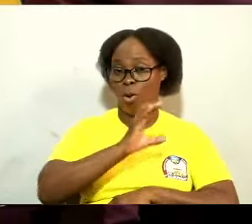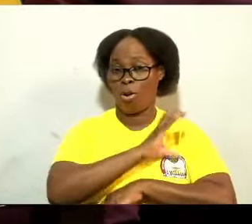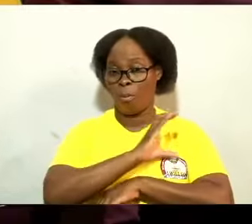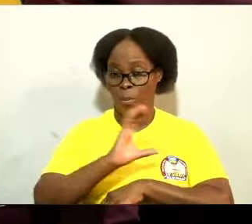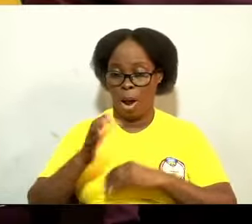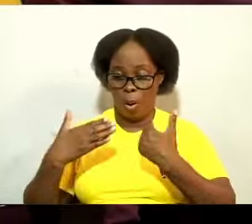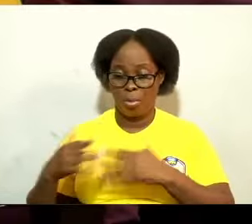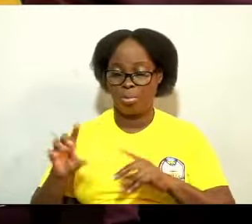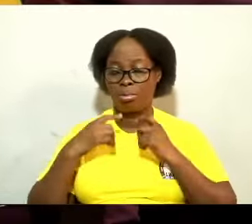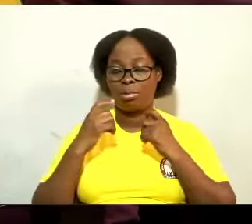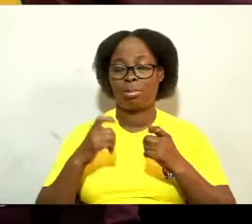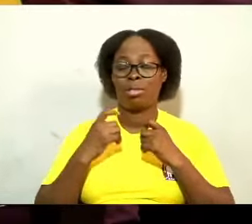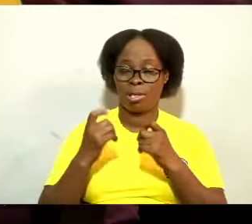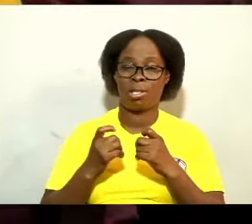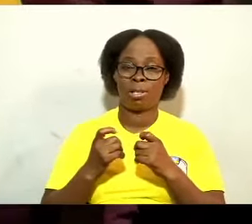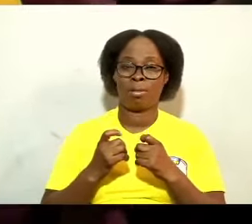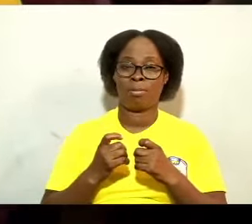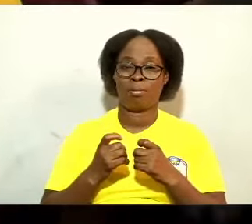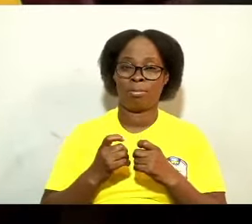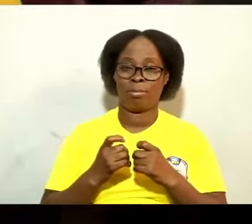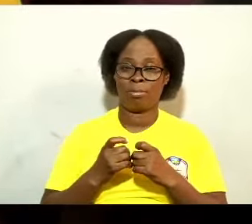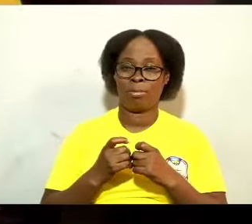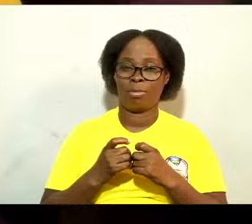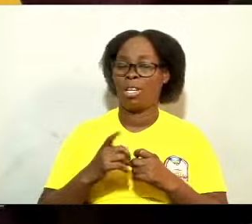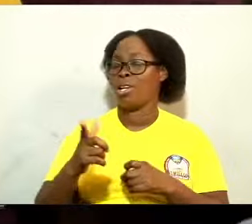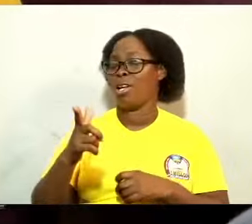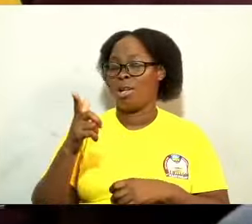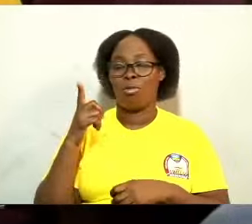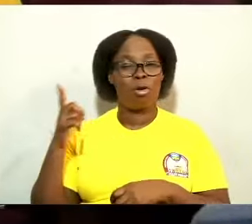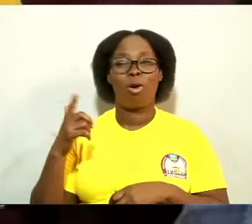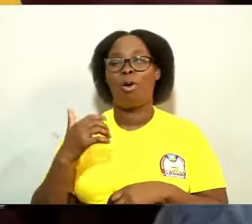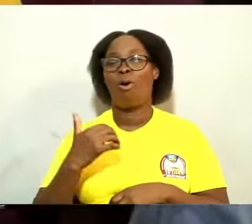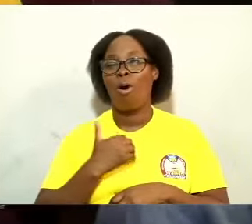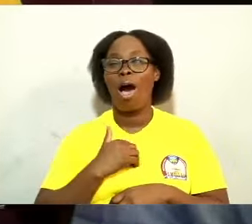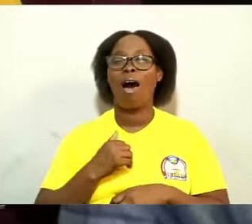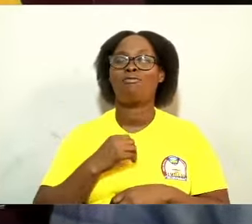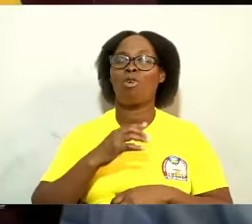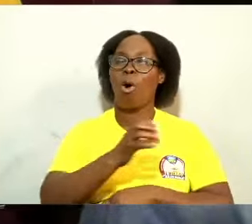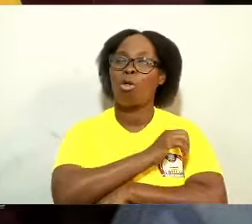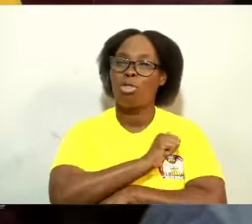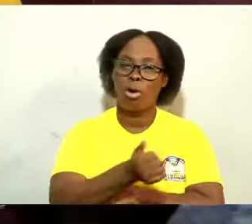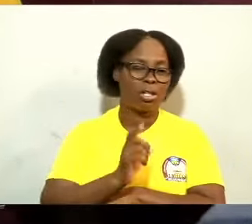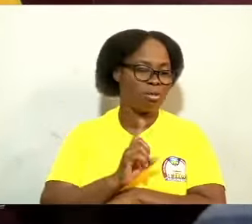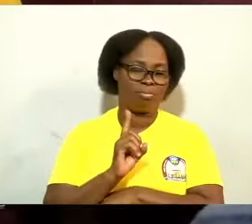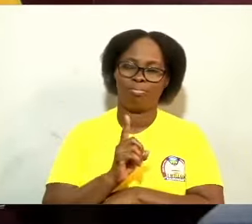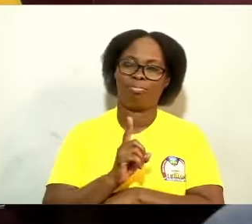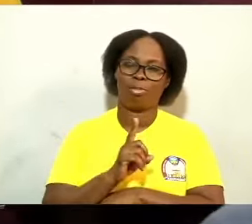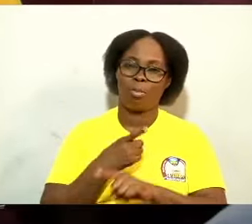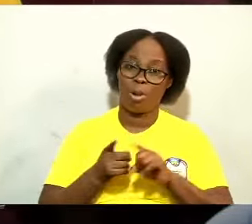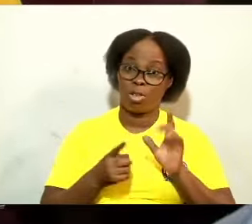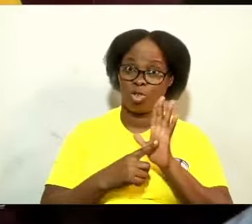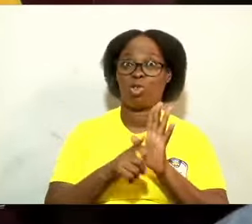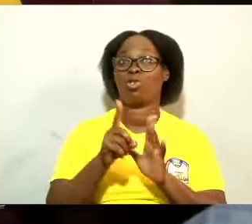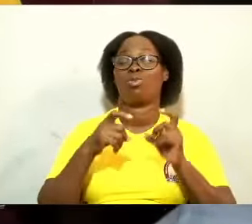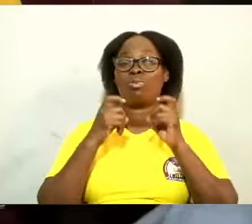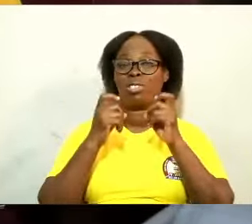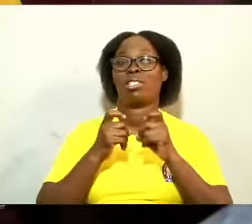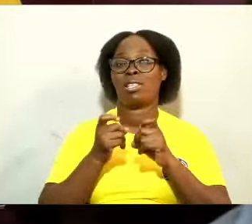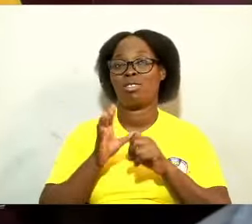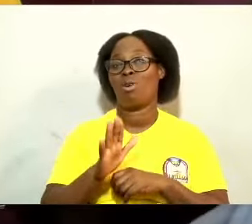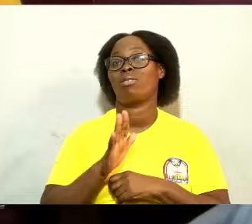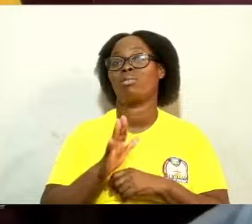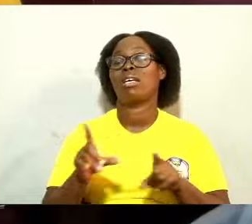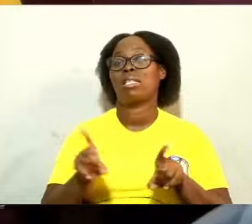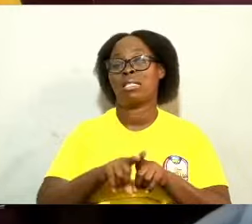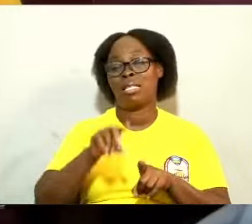dhambi. Sheria haina mamlaka hayo. Ila inakuambia umetenda dhambi na inakutia hatiani. Ni askari.